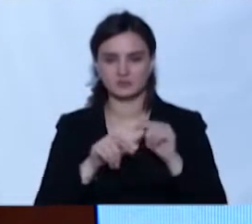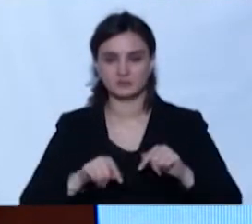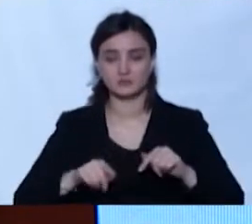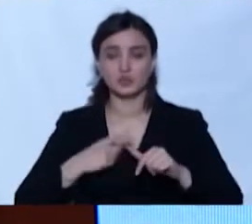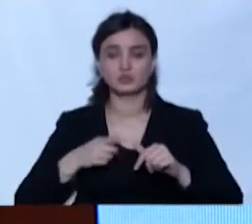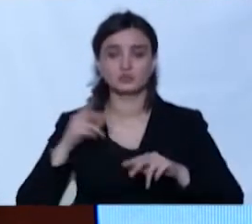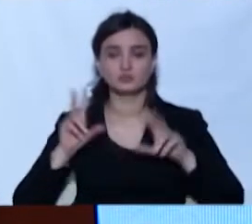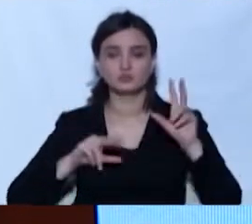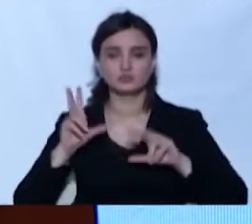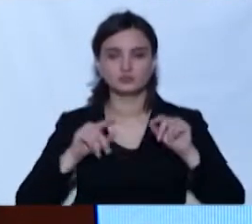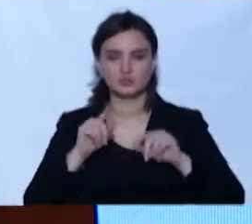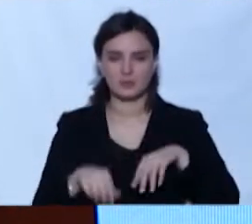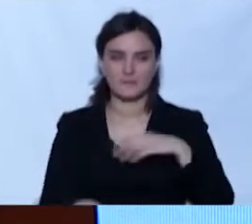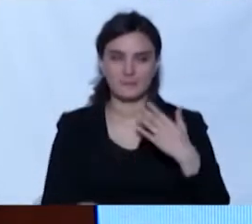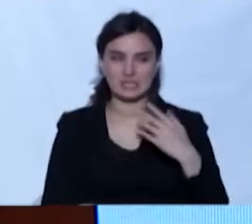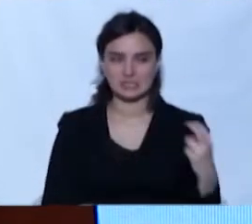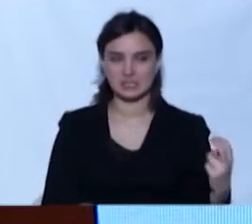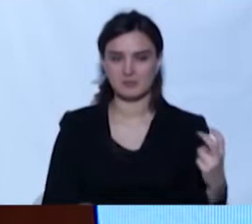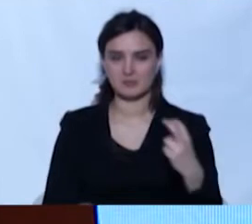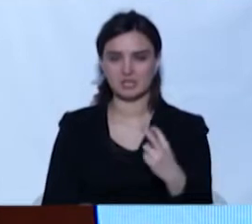მარცხენა მხრიდან საზღვრავს